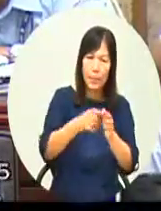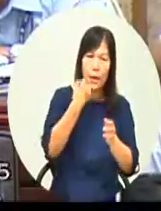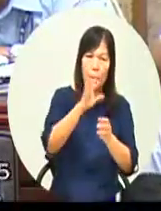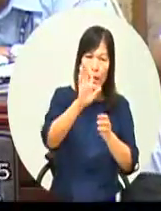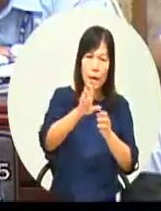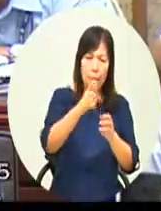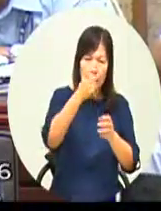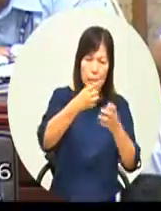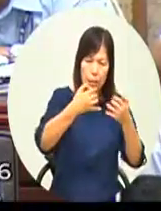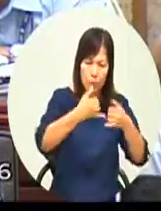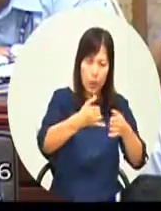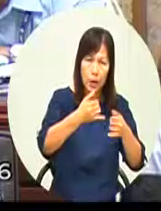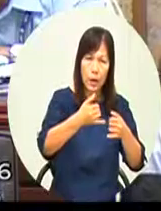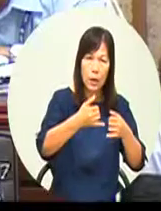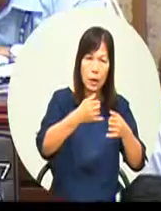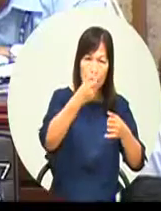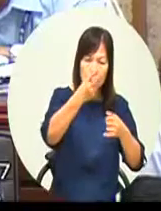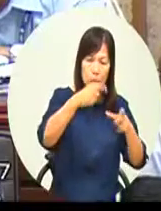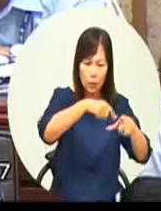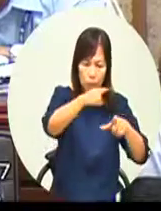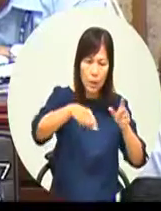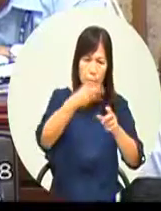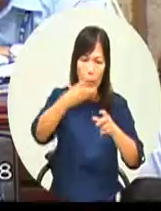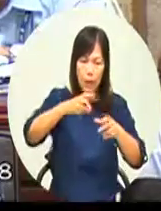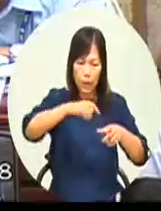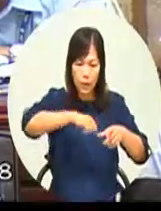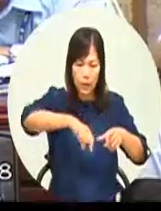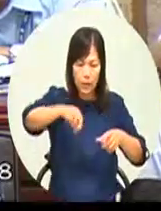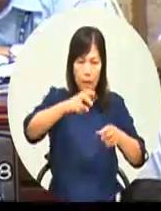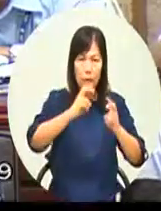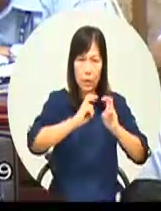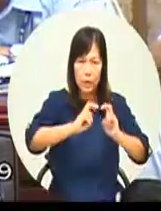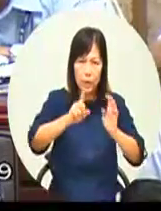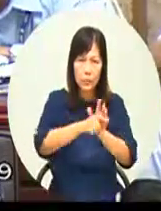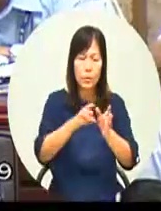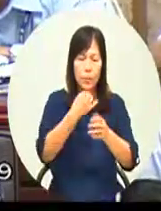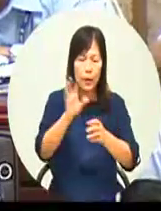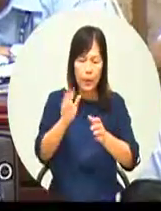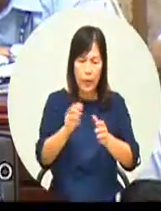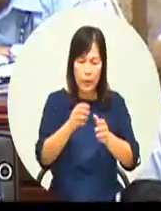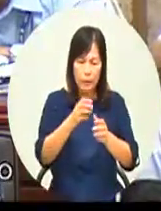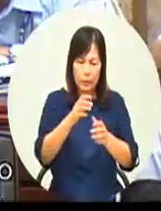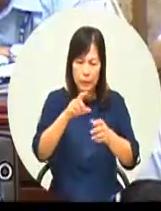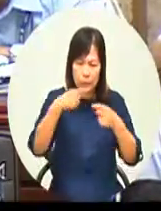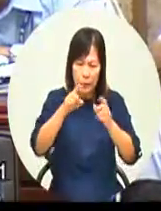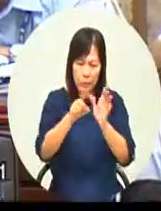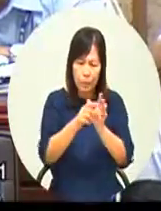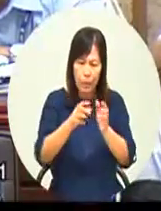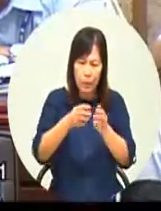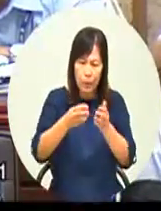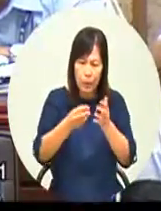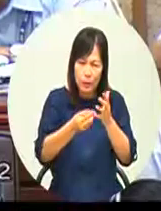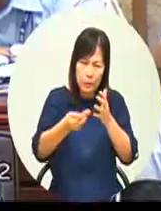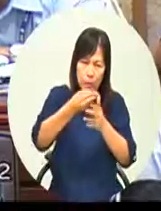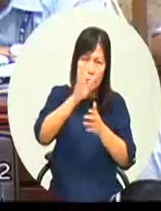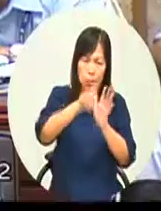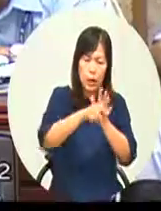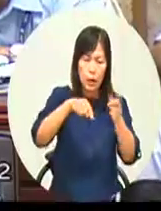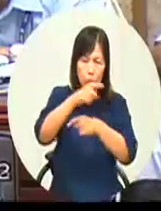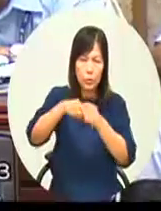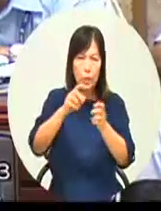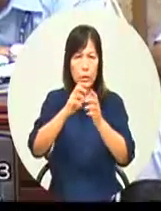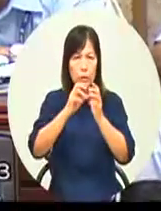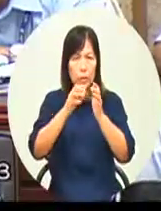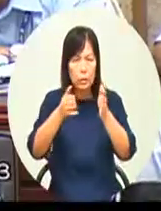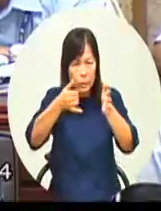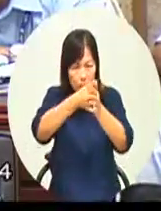连结的部分。那借由一环二连结的部分，让所有核心区的密度在提升，那这样大众运输的转乘部分其实可以